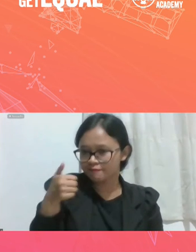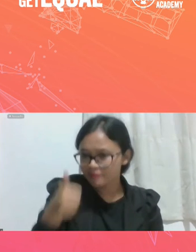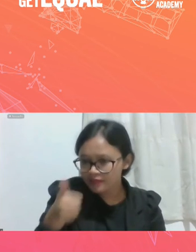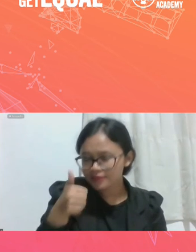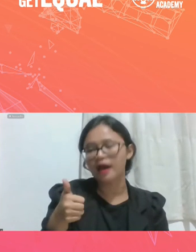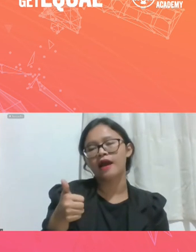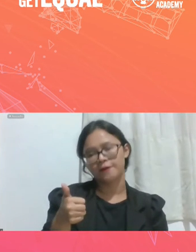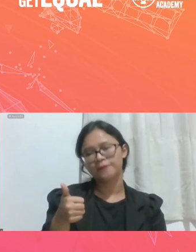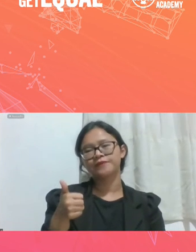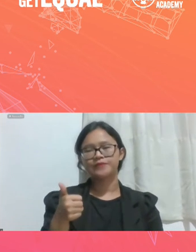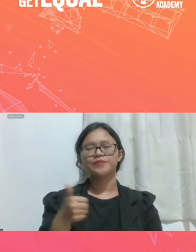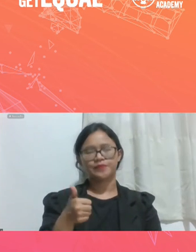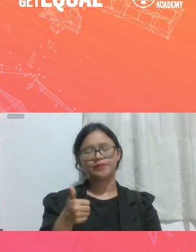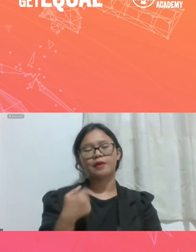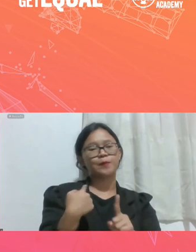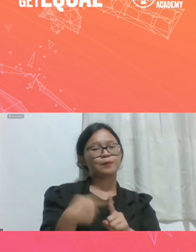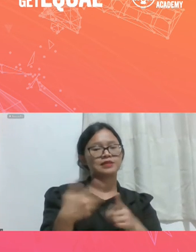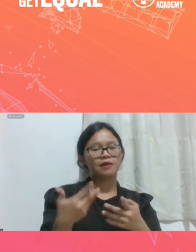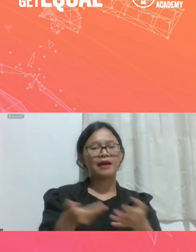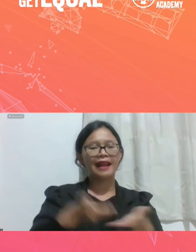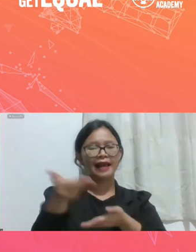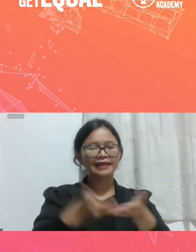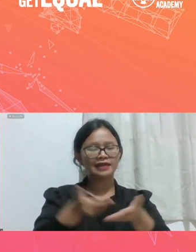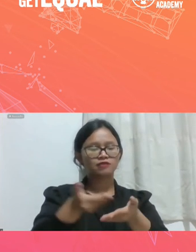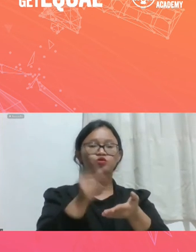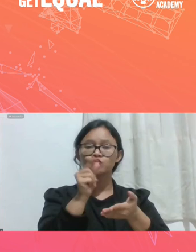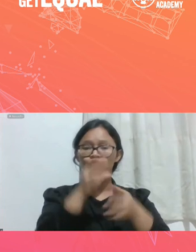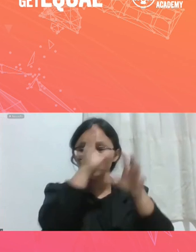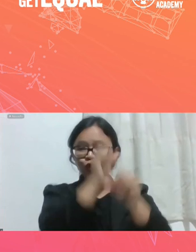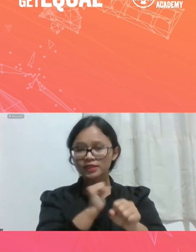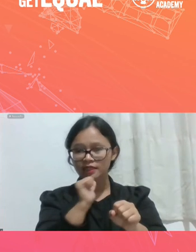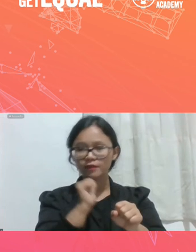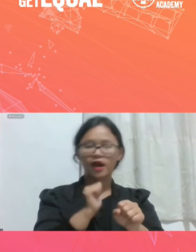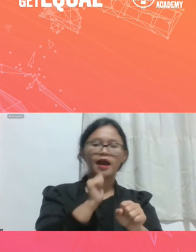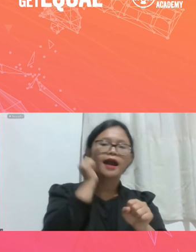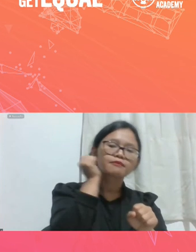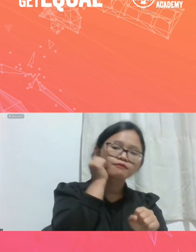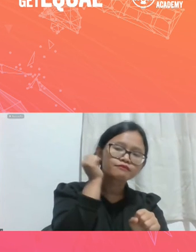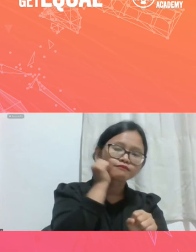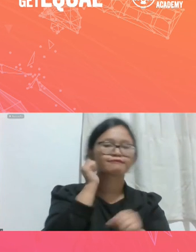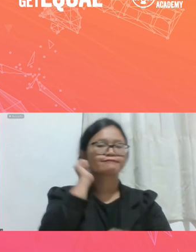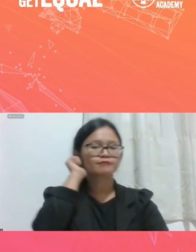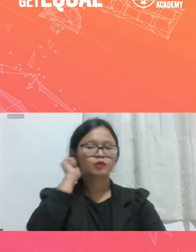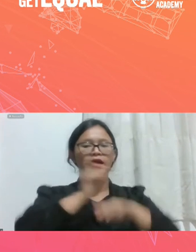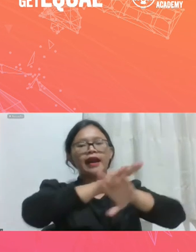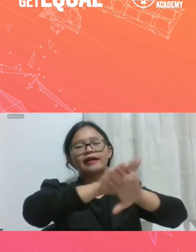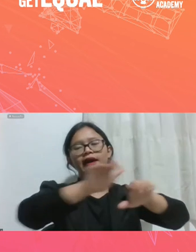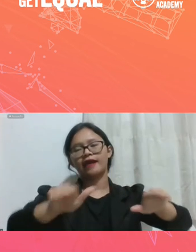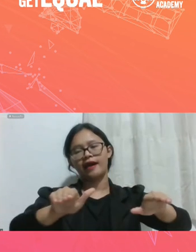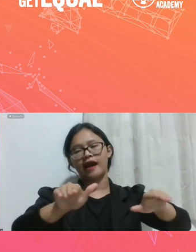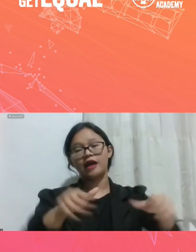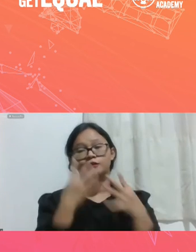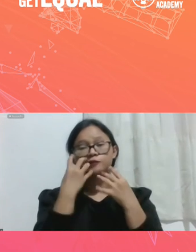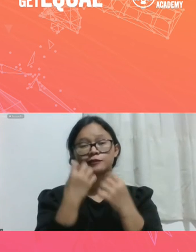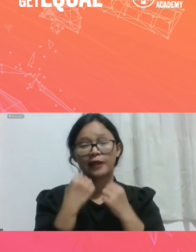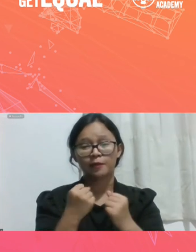layanan tersebut, dan layanan itu kami bagi untuk perempuan dan anak, dan mudah-mudahan ini bisa mempermudah